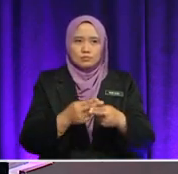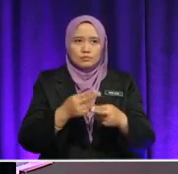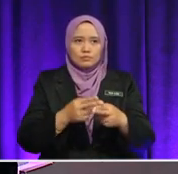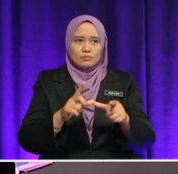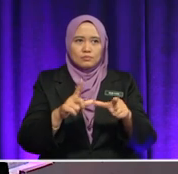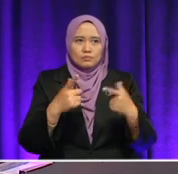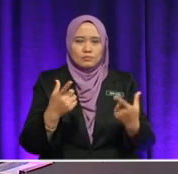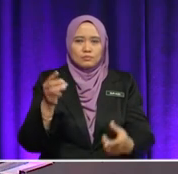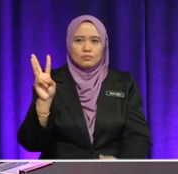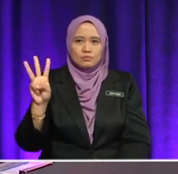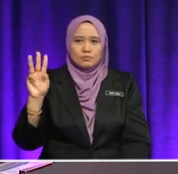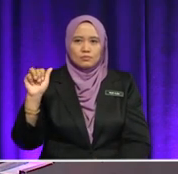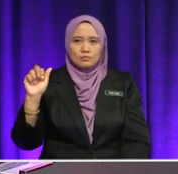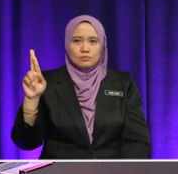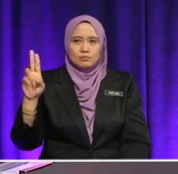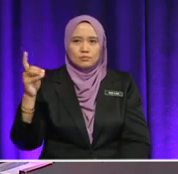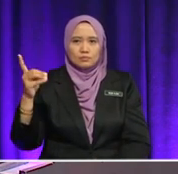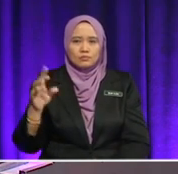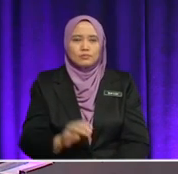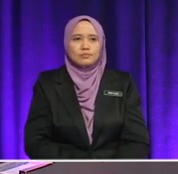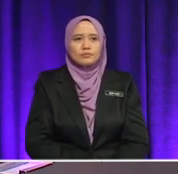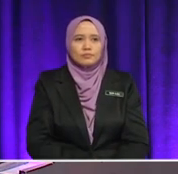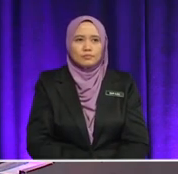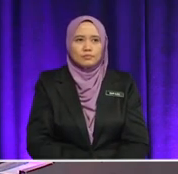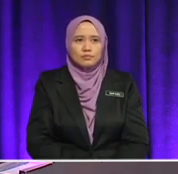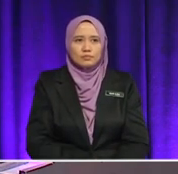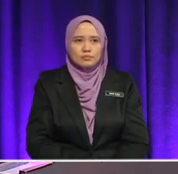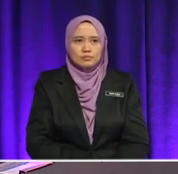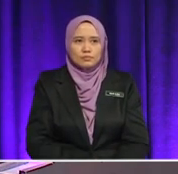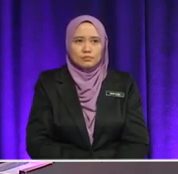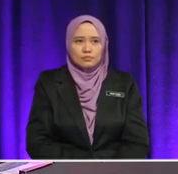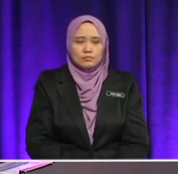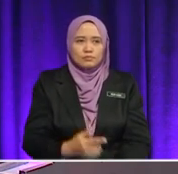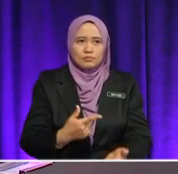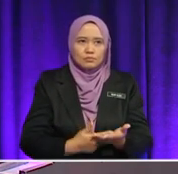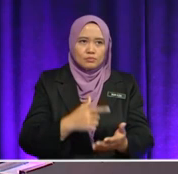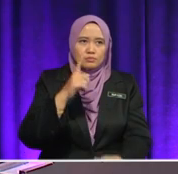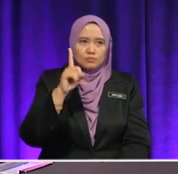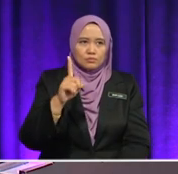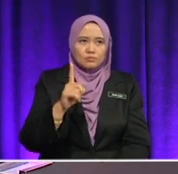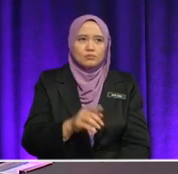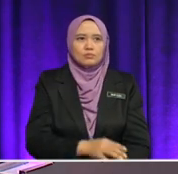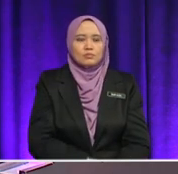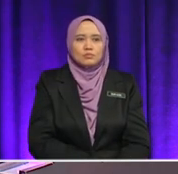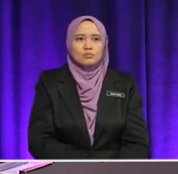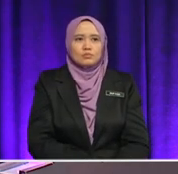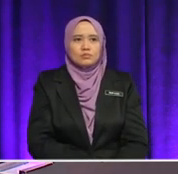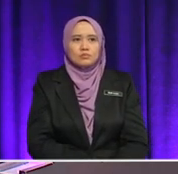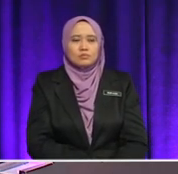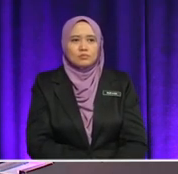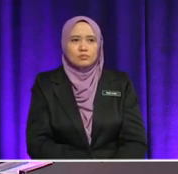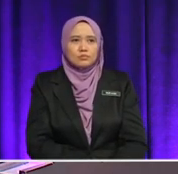kawasan bagi negeri Serawak seterusnya terlihat ada satu lagi lokasi selain dapat di kucing lokasi kedua